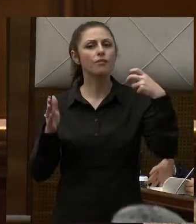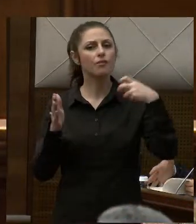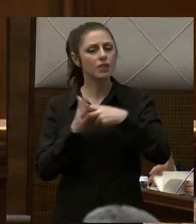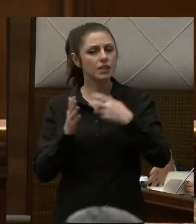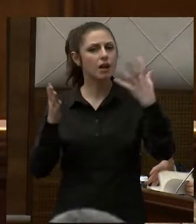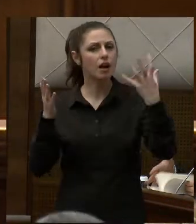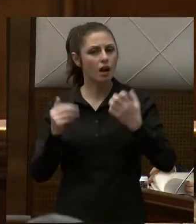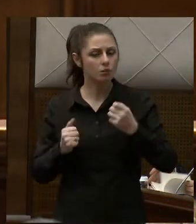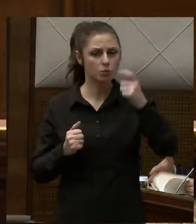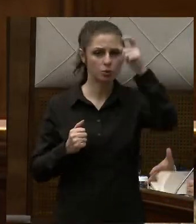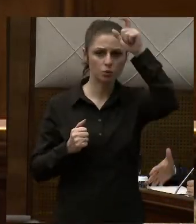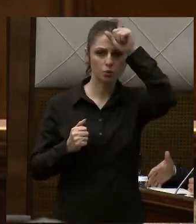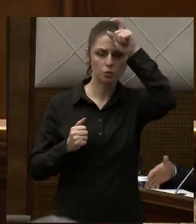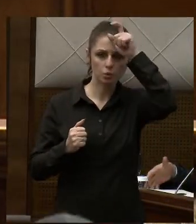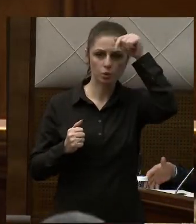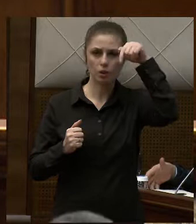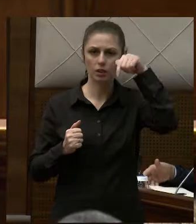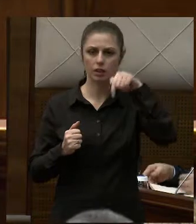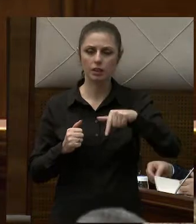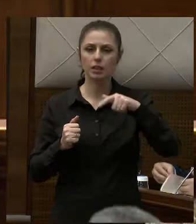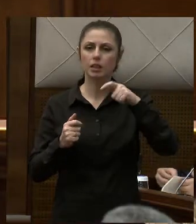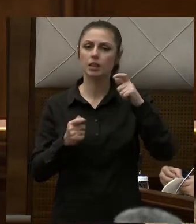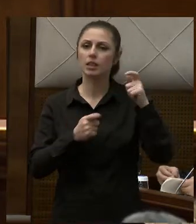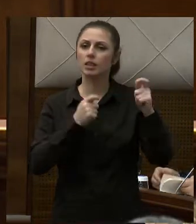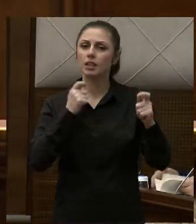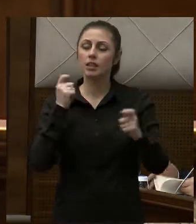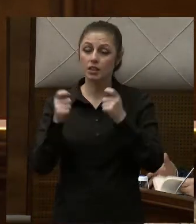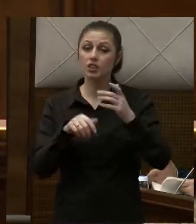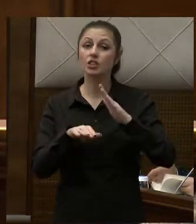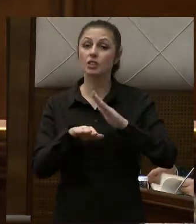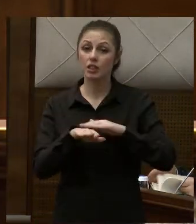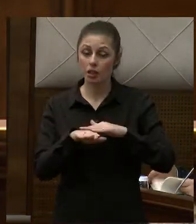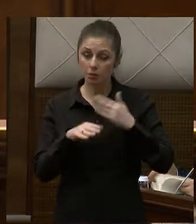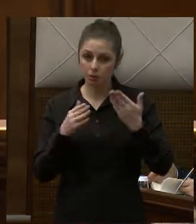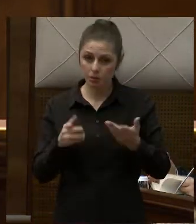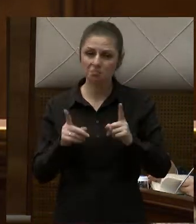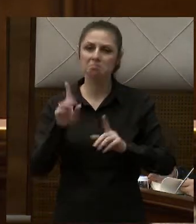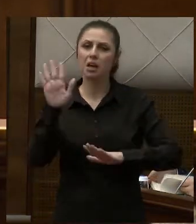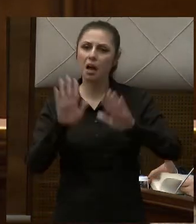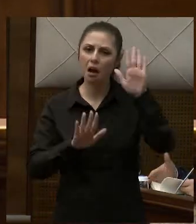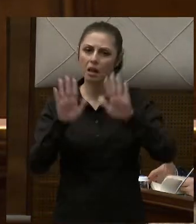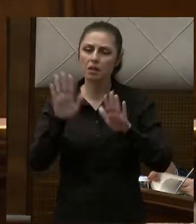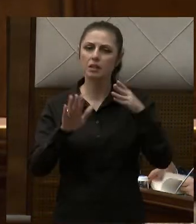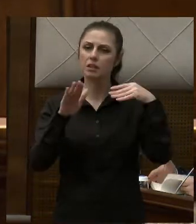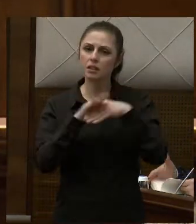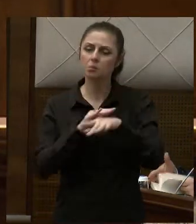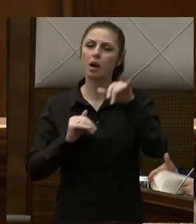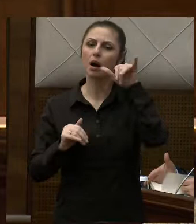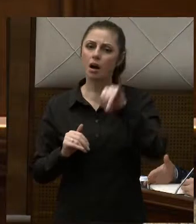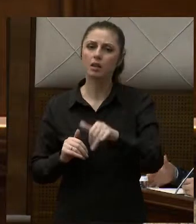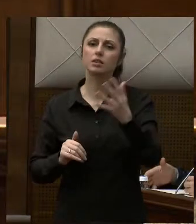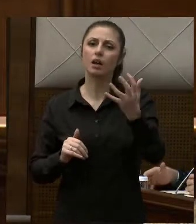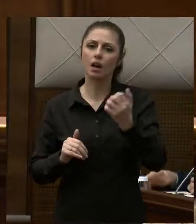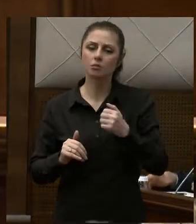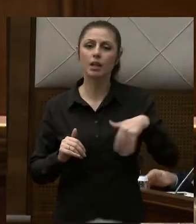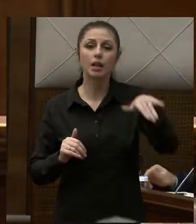almış, Türkiye'de iş yapabilme, ihalelere girebilme hakkını elde etmiş